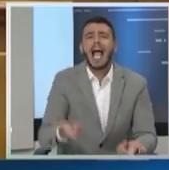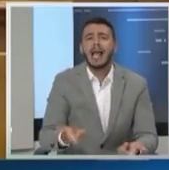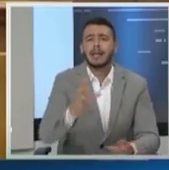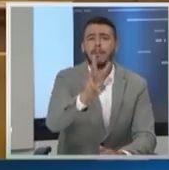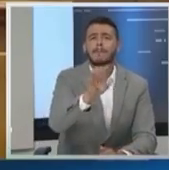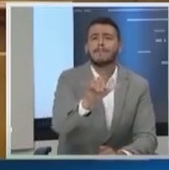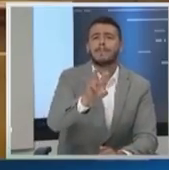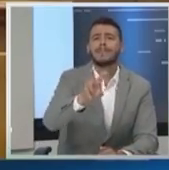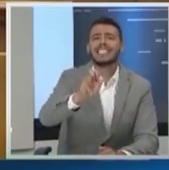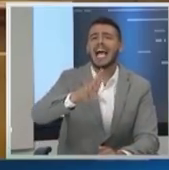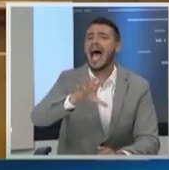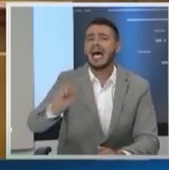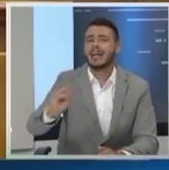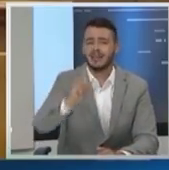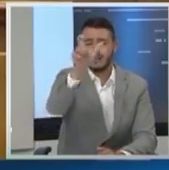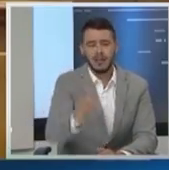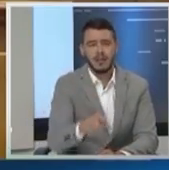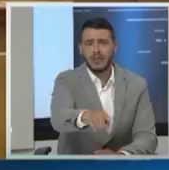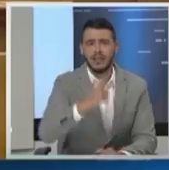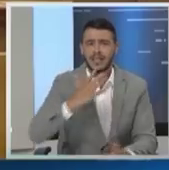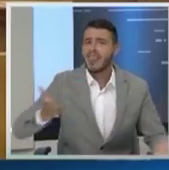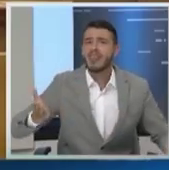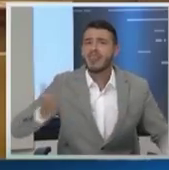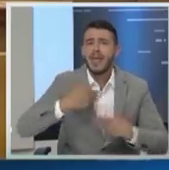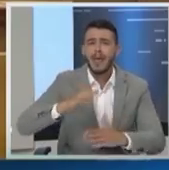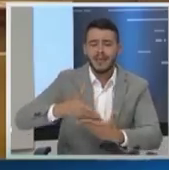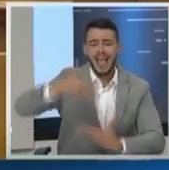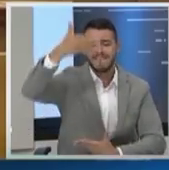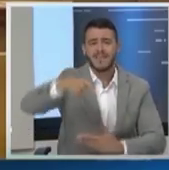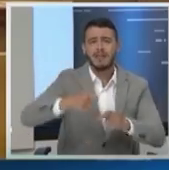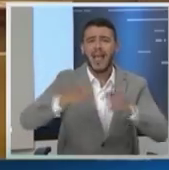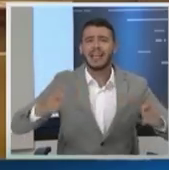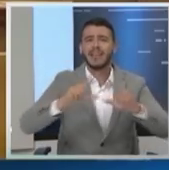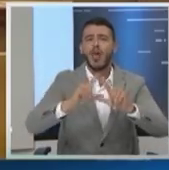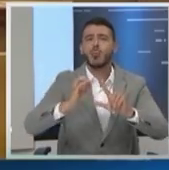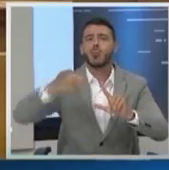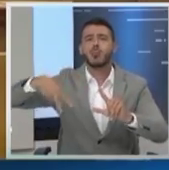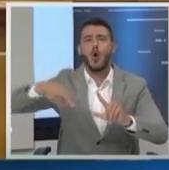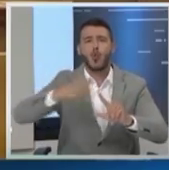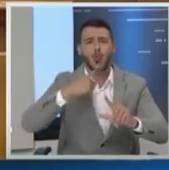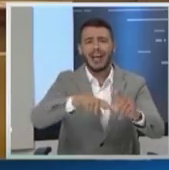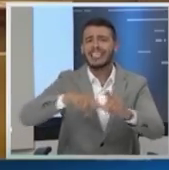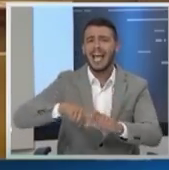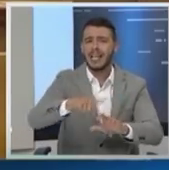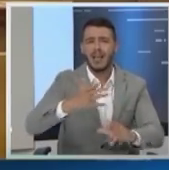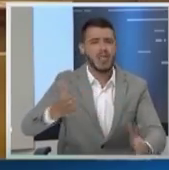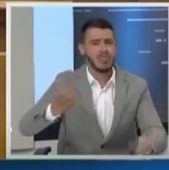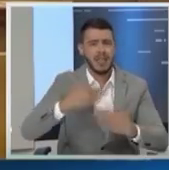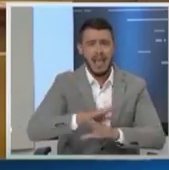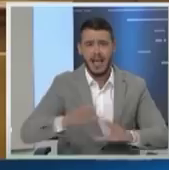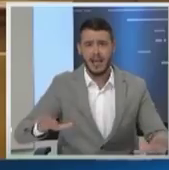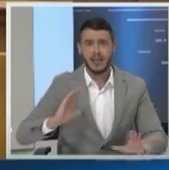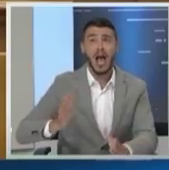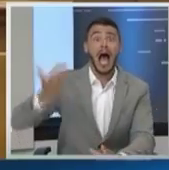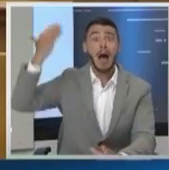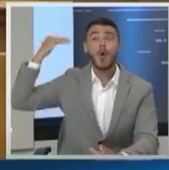πια τον δόλ. Δεν είναι το ισχυρό πρόσωπο εκείνο όλων των προηγούμενων κυβερνήσεων από την